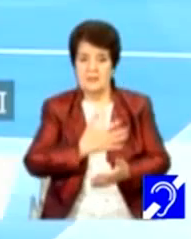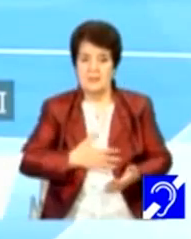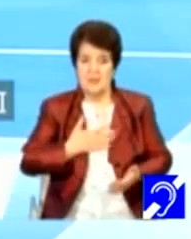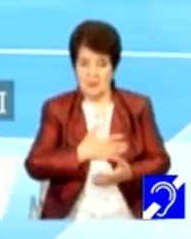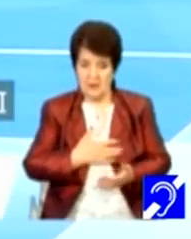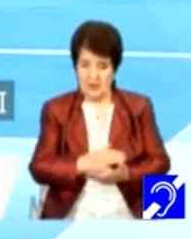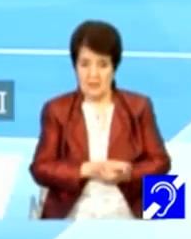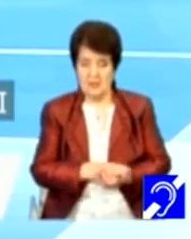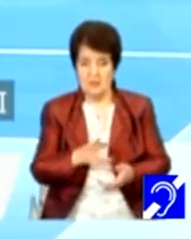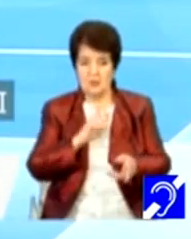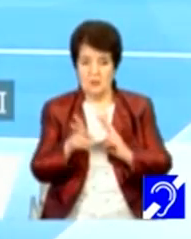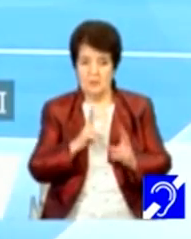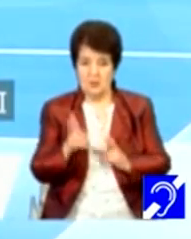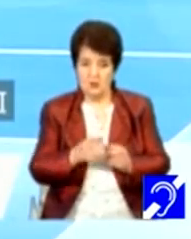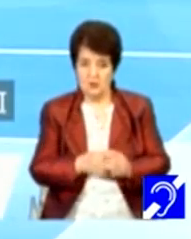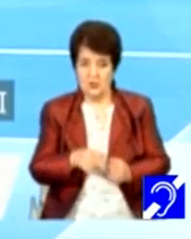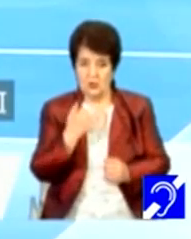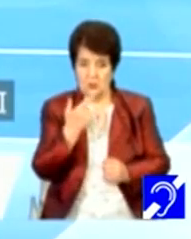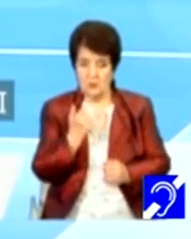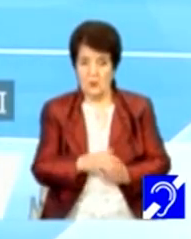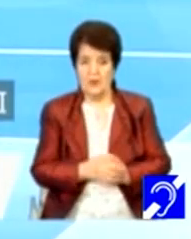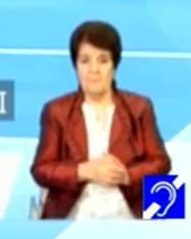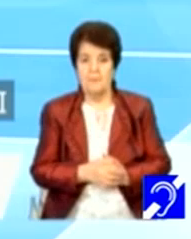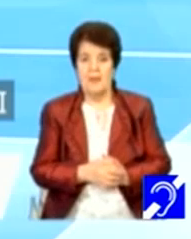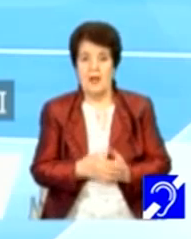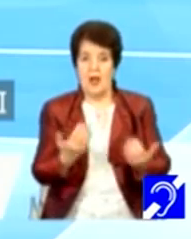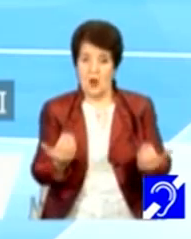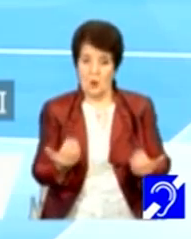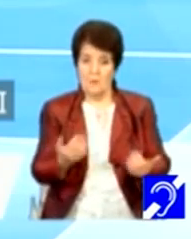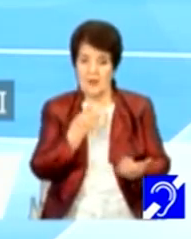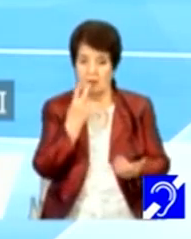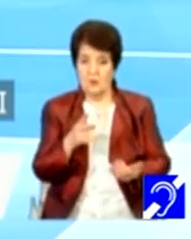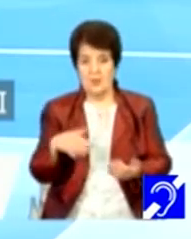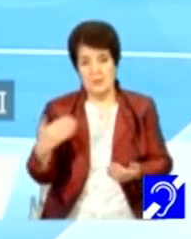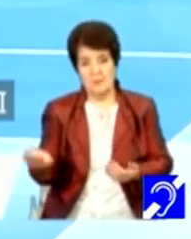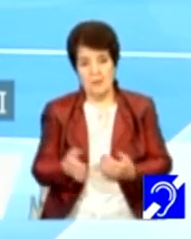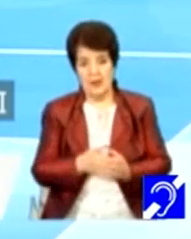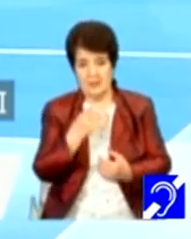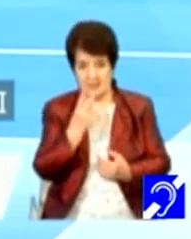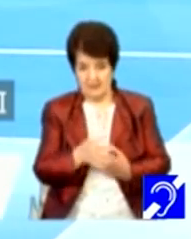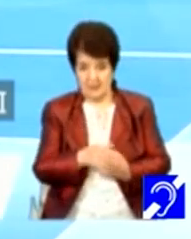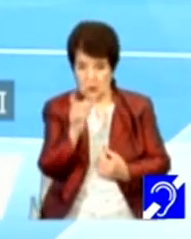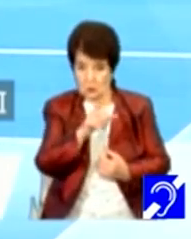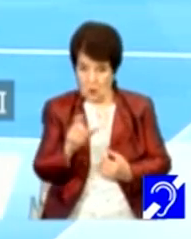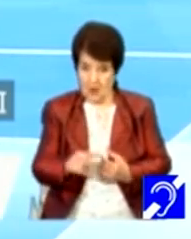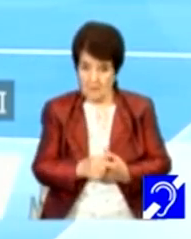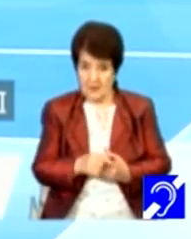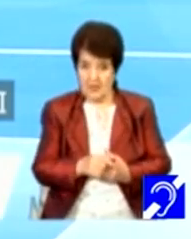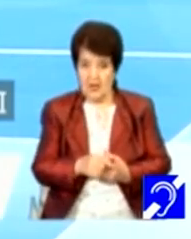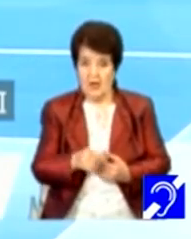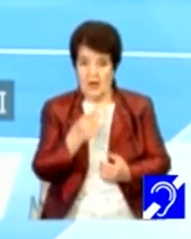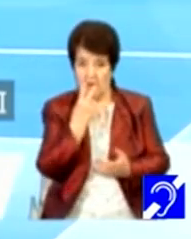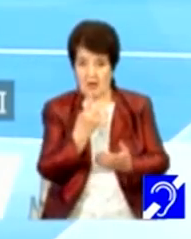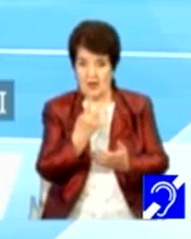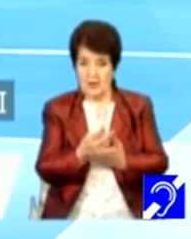și plânge și își spune ofurile. Acum ne uităm de partea cealaltă, pentru că ați văzut chiar și oamenii intervievați acolo, arătau